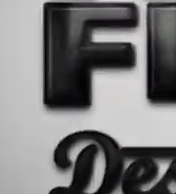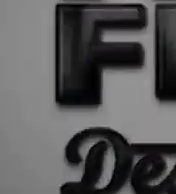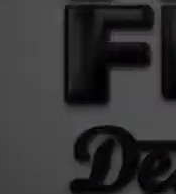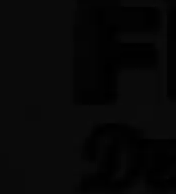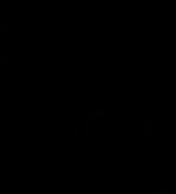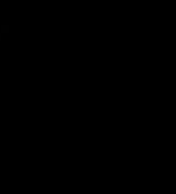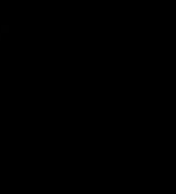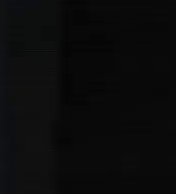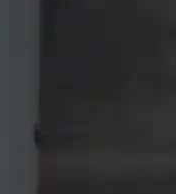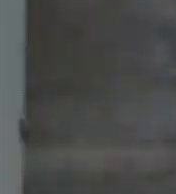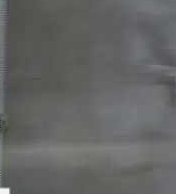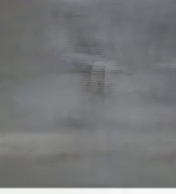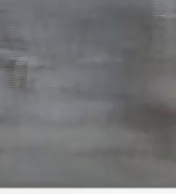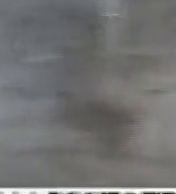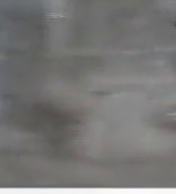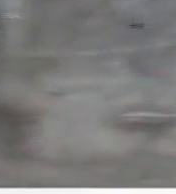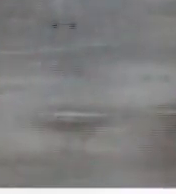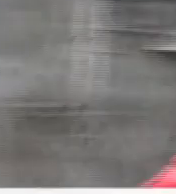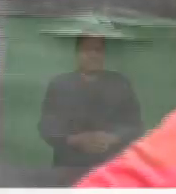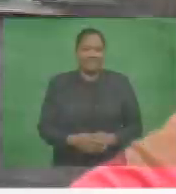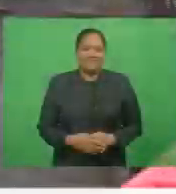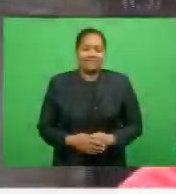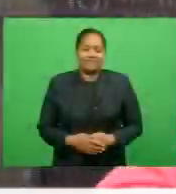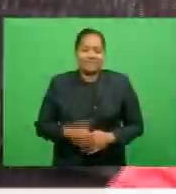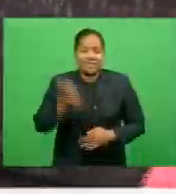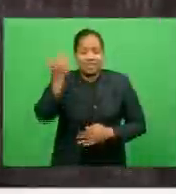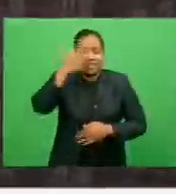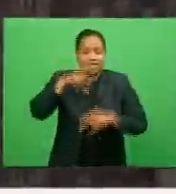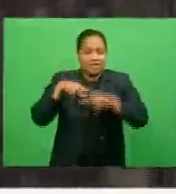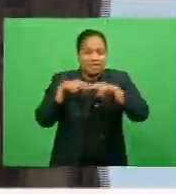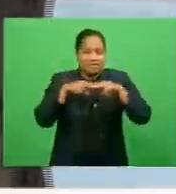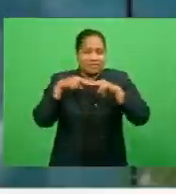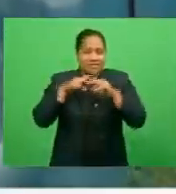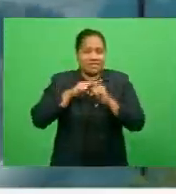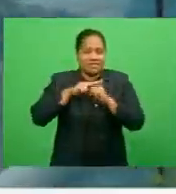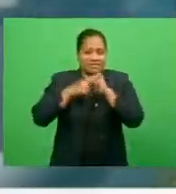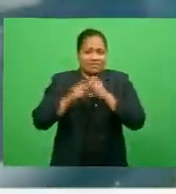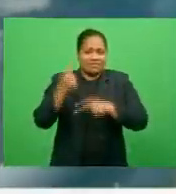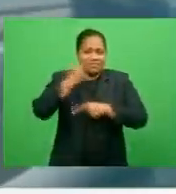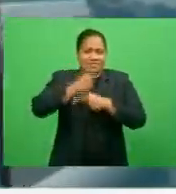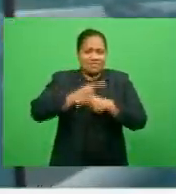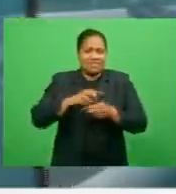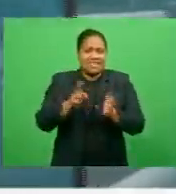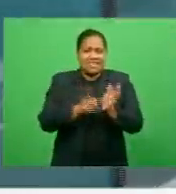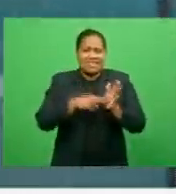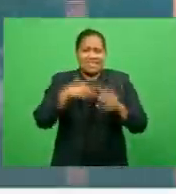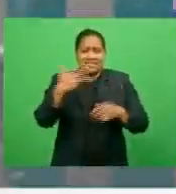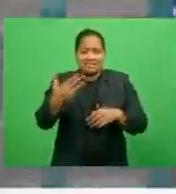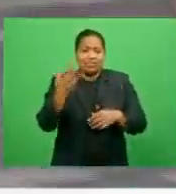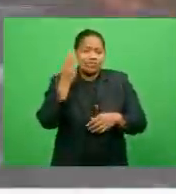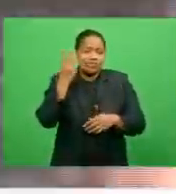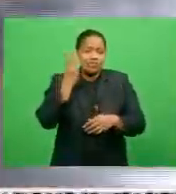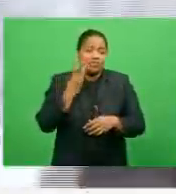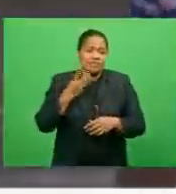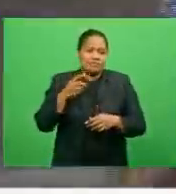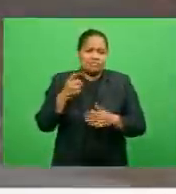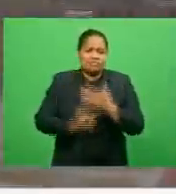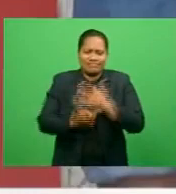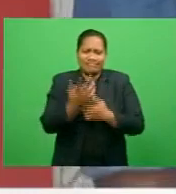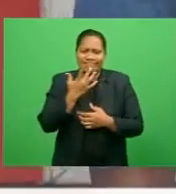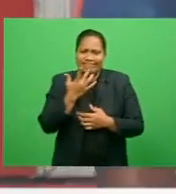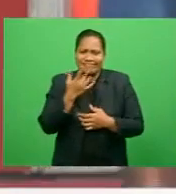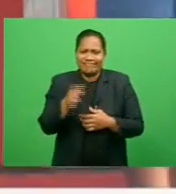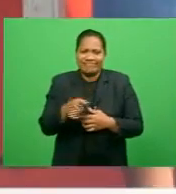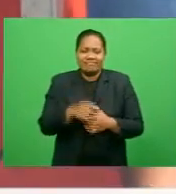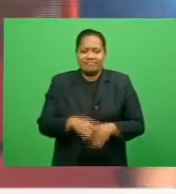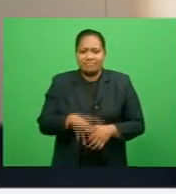2 देश की धड़कन. Good evening, Fiji. In this bulletin, a senior woman charged for alleged fraud.